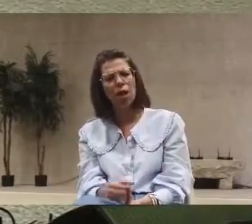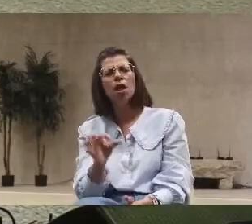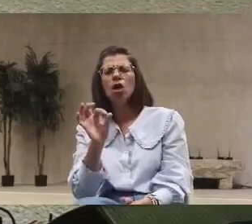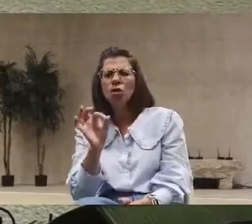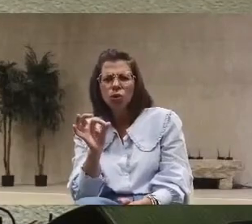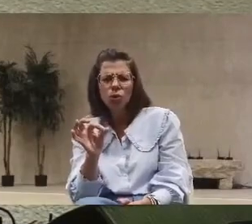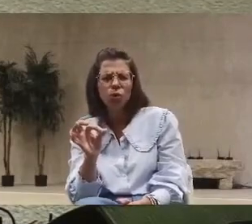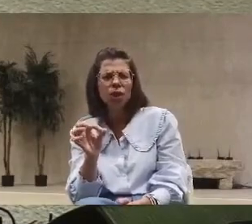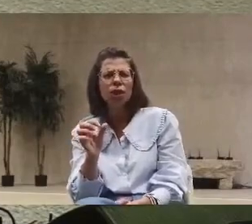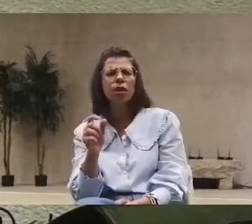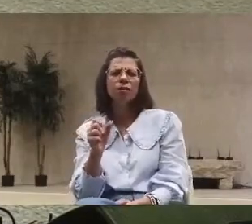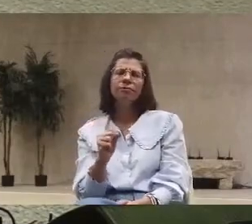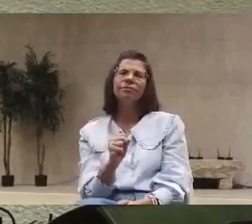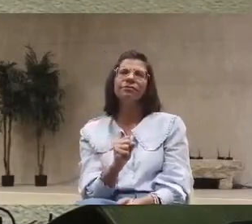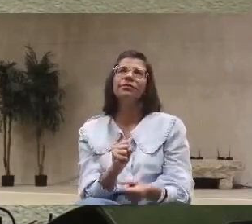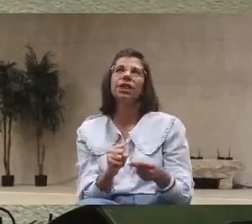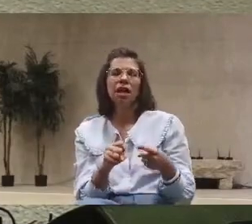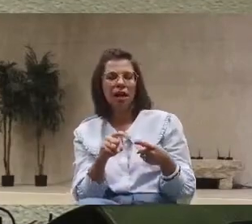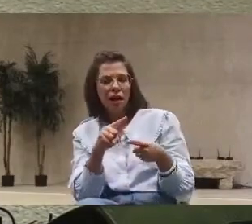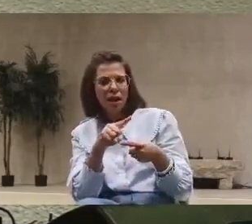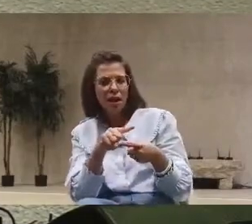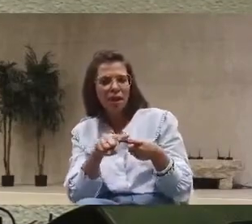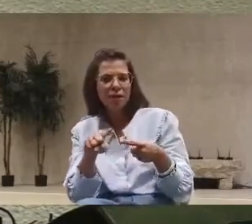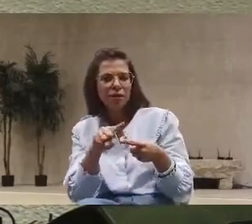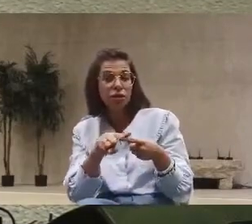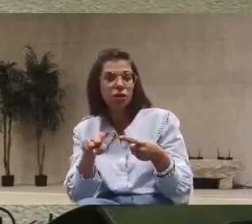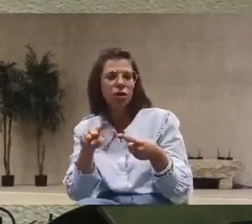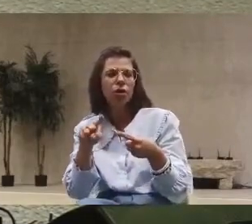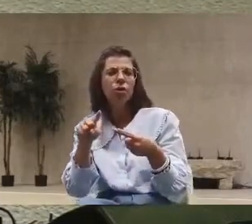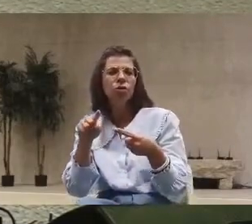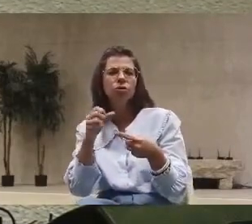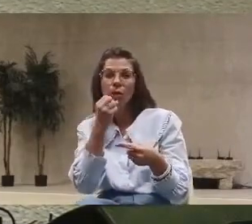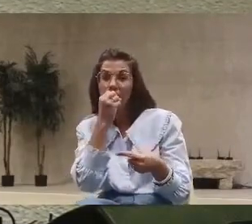et nous sommes appelés à le faire et nous en faisons